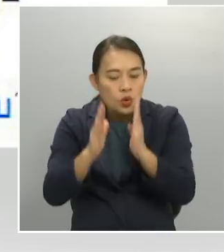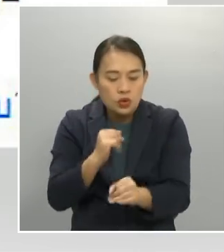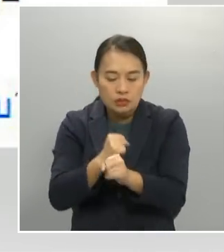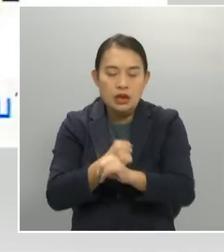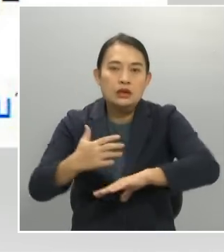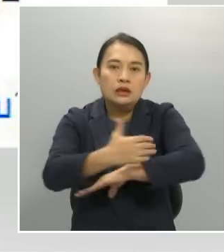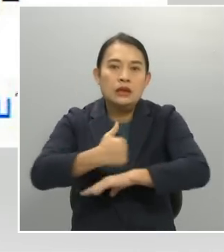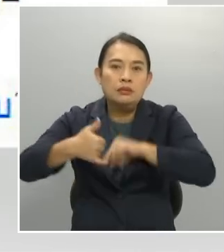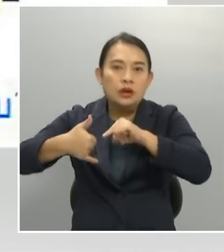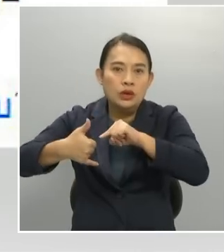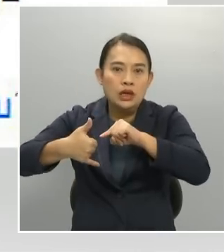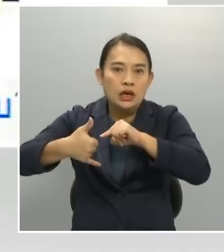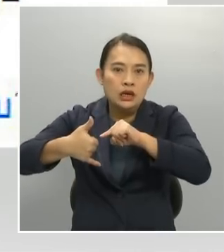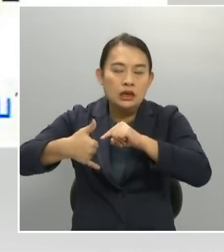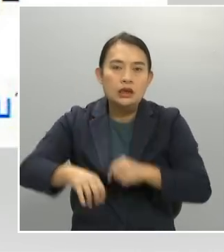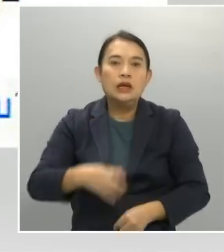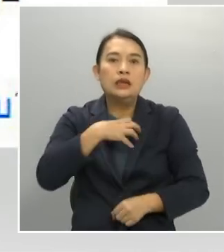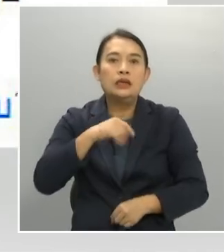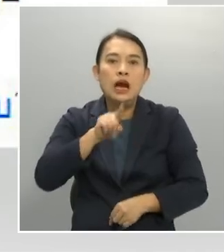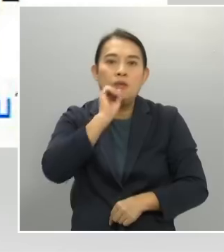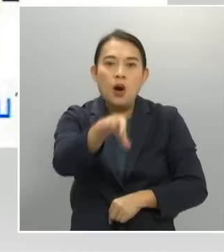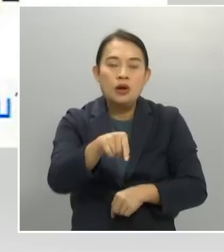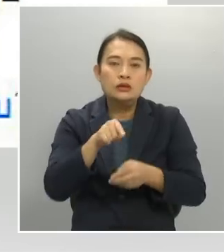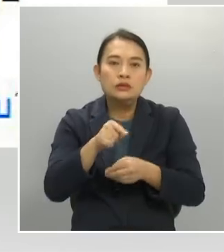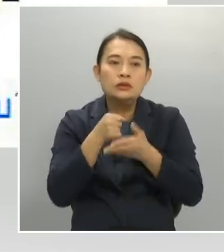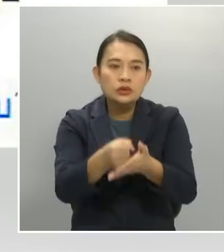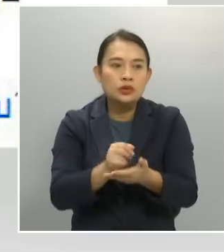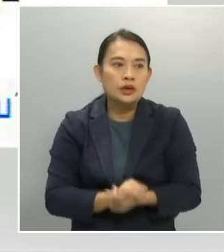จึงขอให้โดนช่วยดำเนินการให้ค่ะ